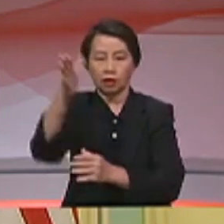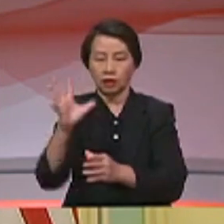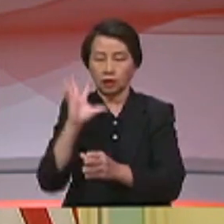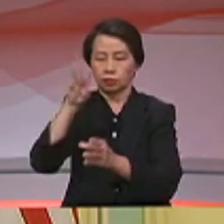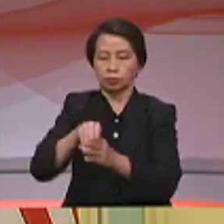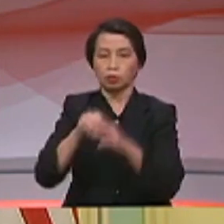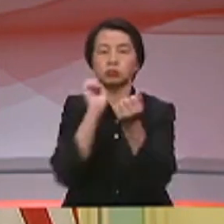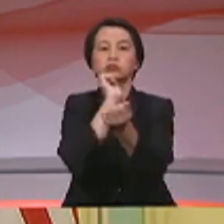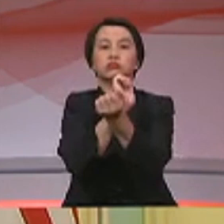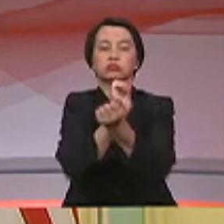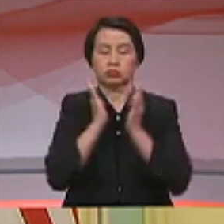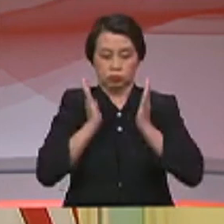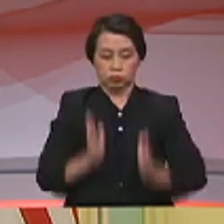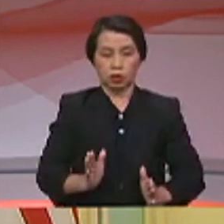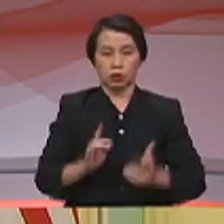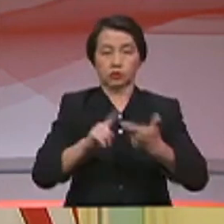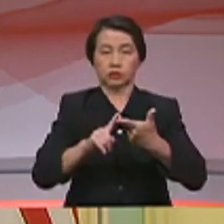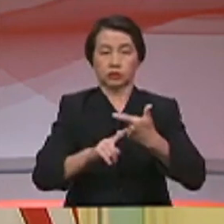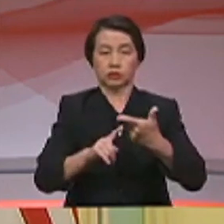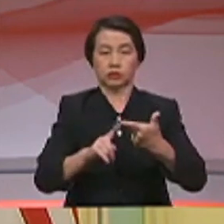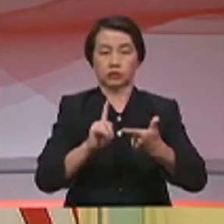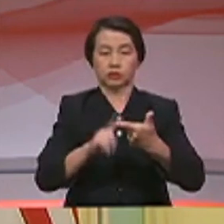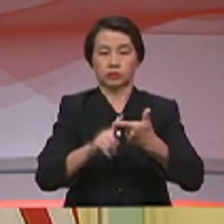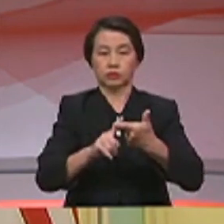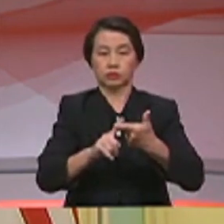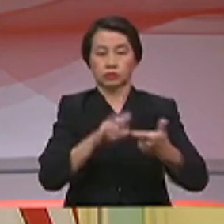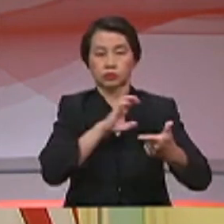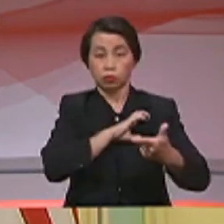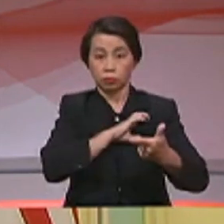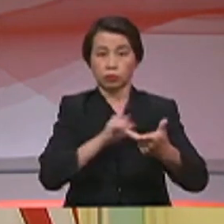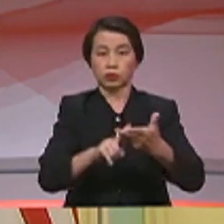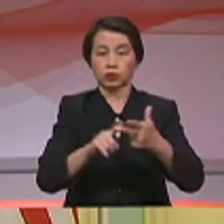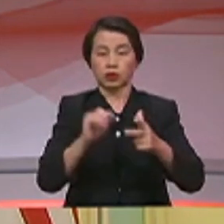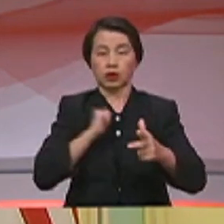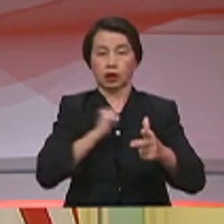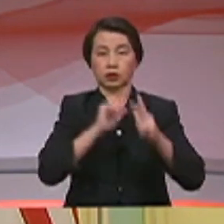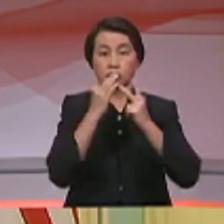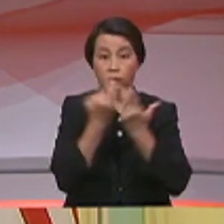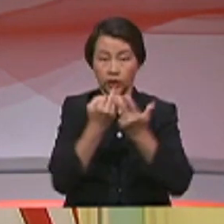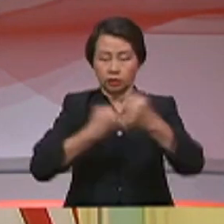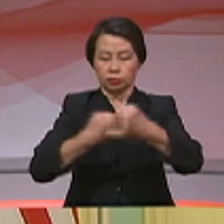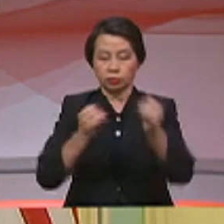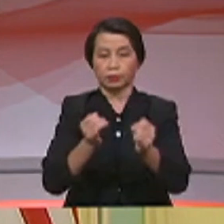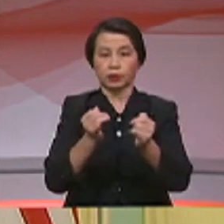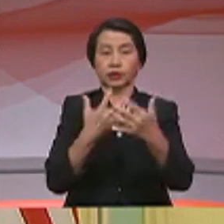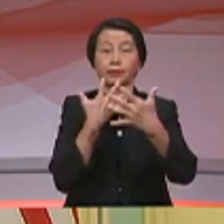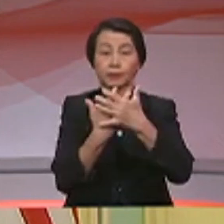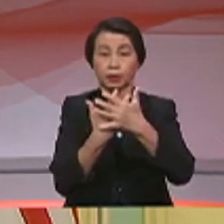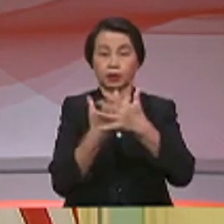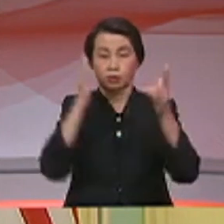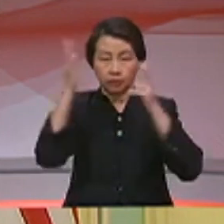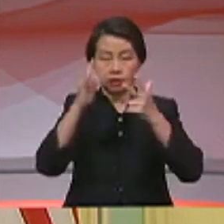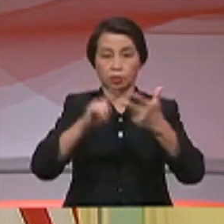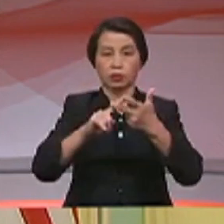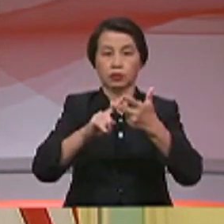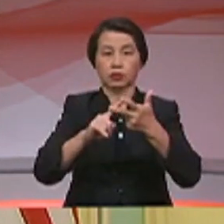melibatkan banduan anggota dan juga ahli keluarga Jabatan Penjara Malaysia